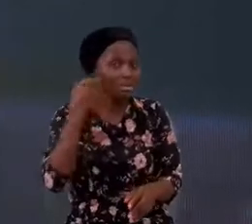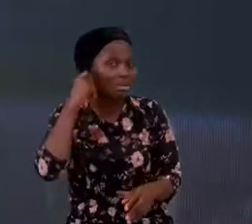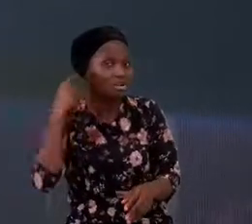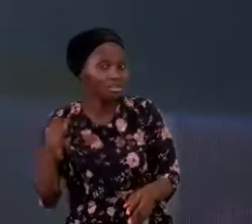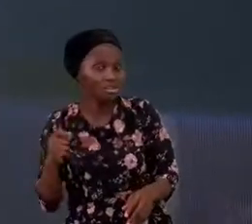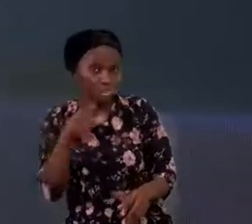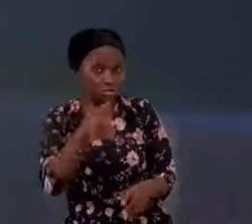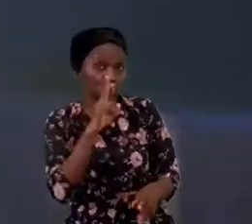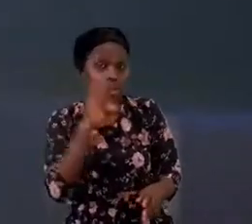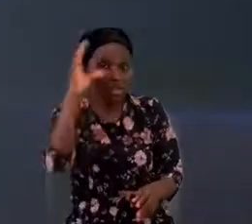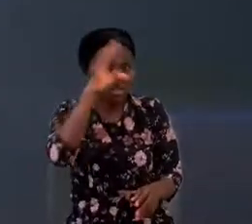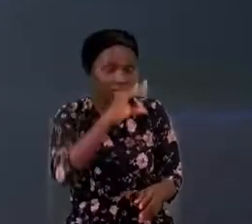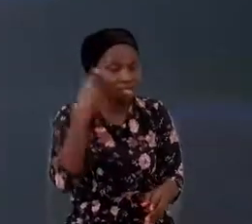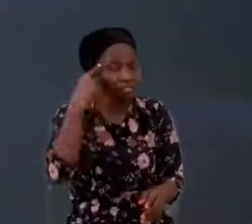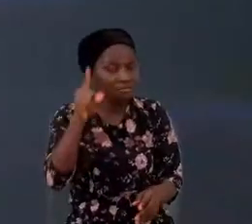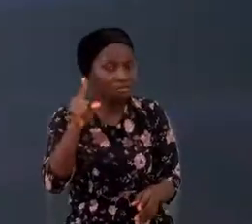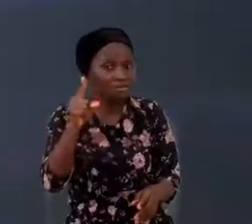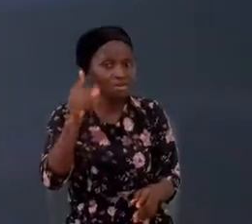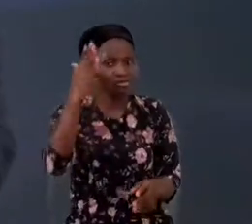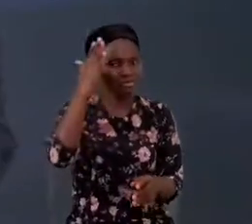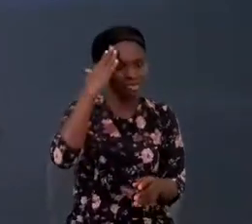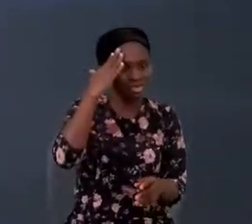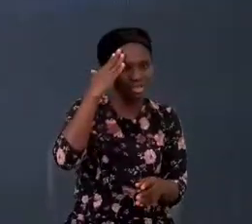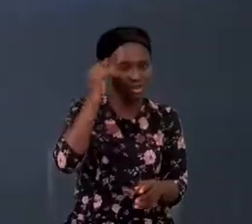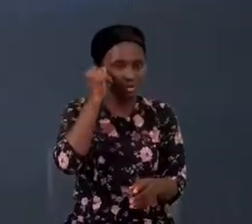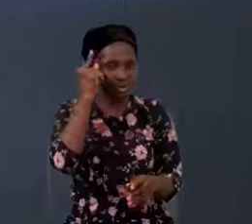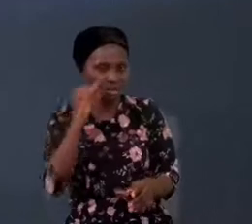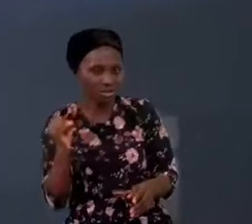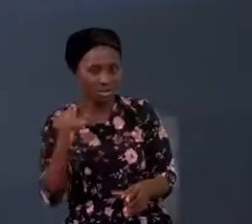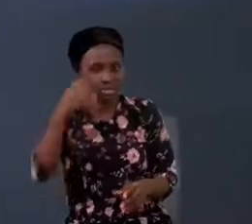la poursuis comme un trésor.